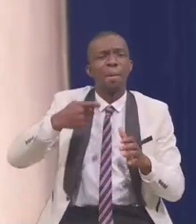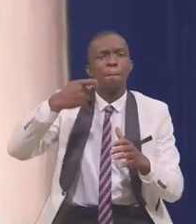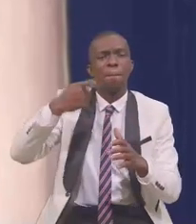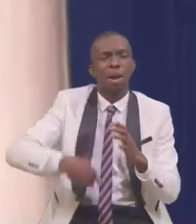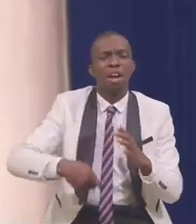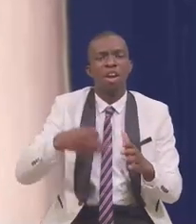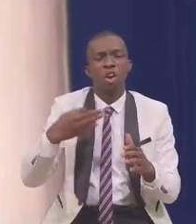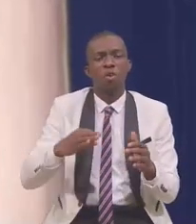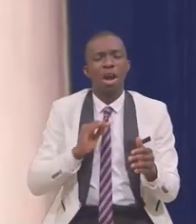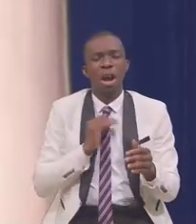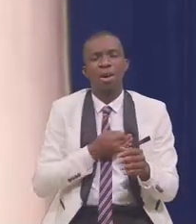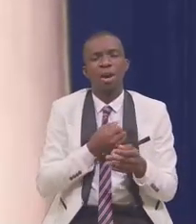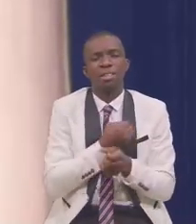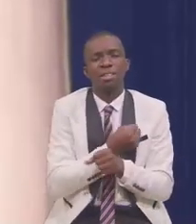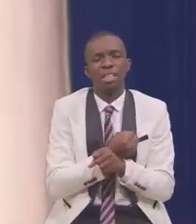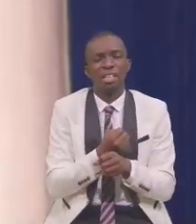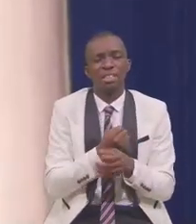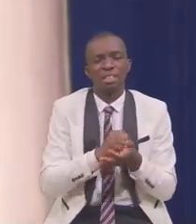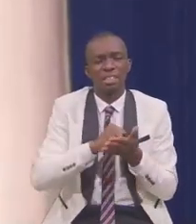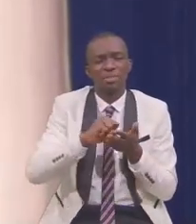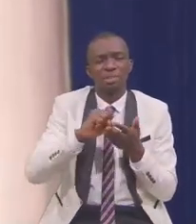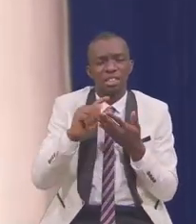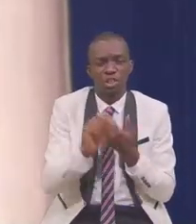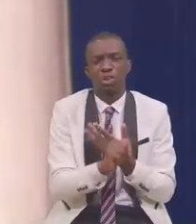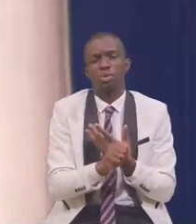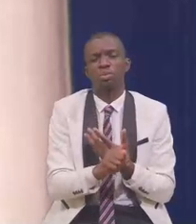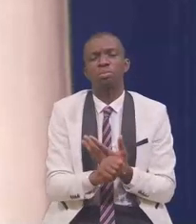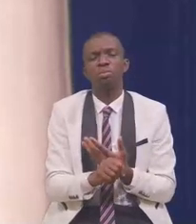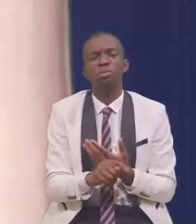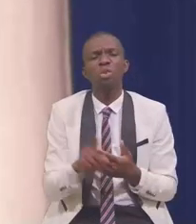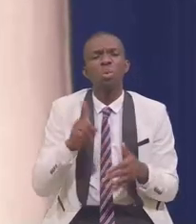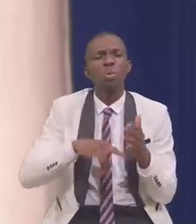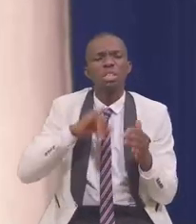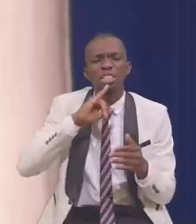pour cette sanctification? Hébreux